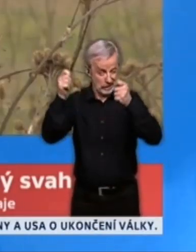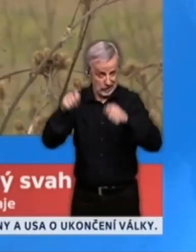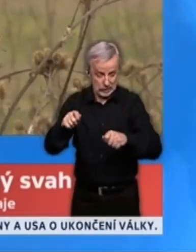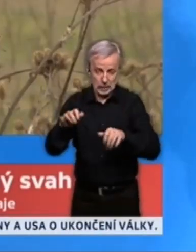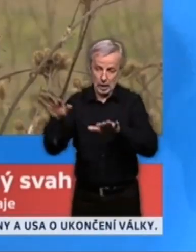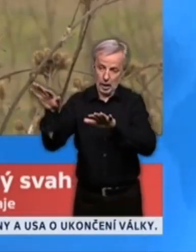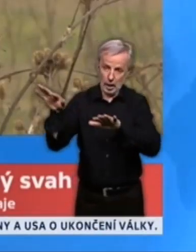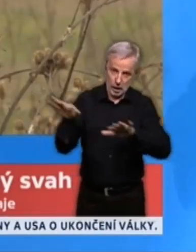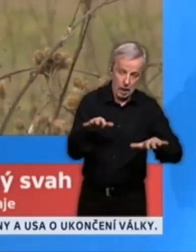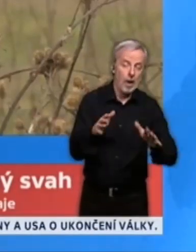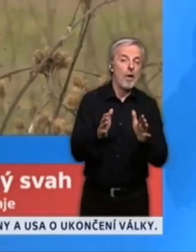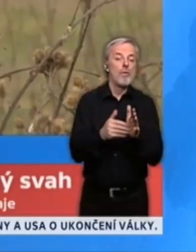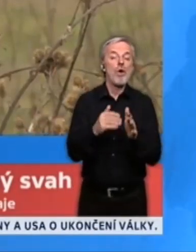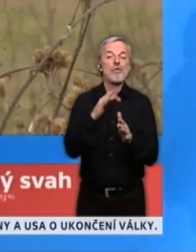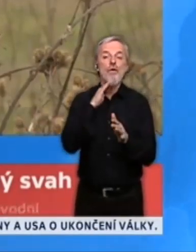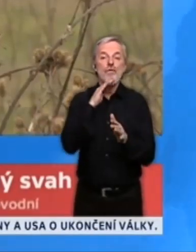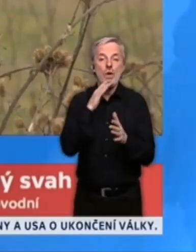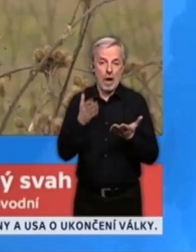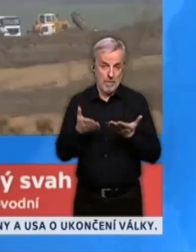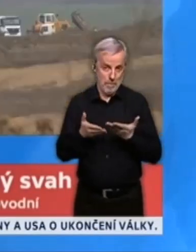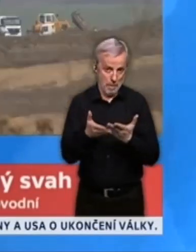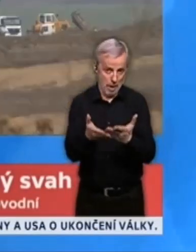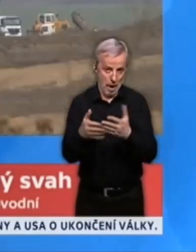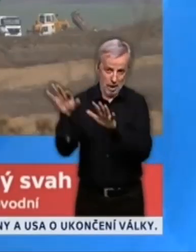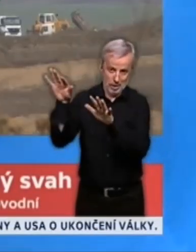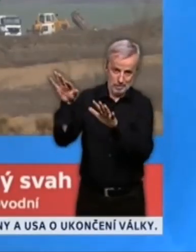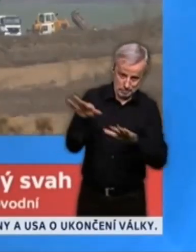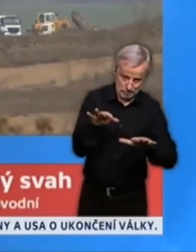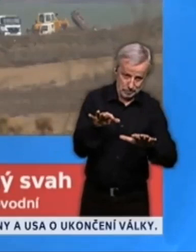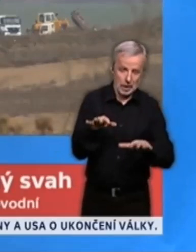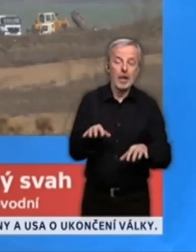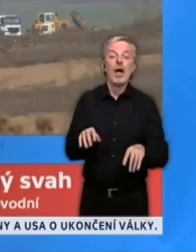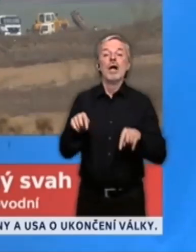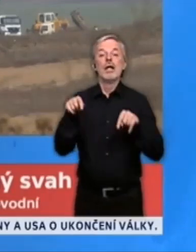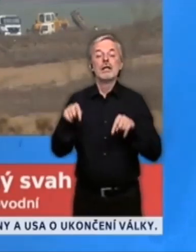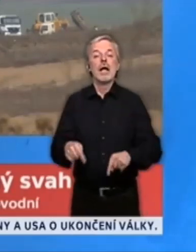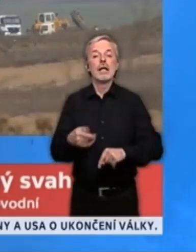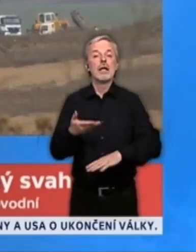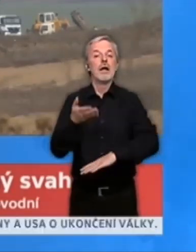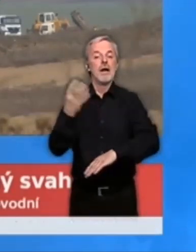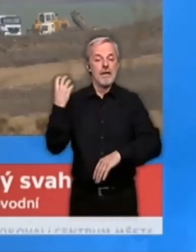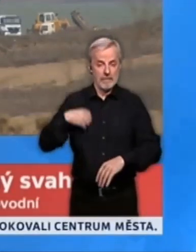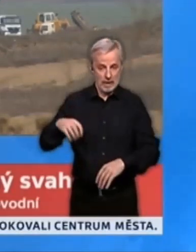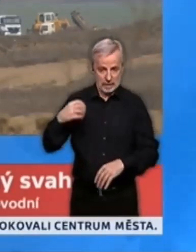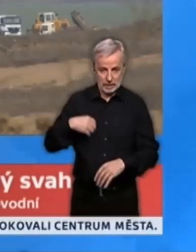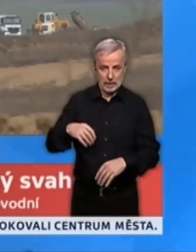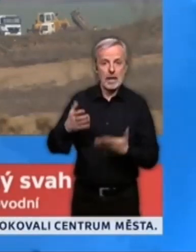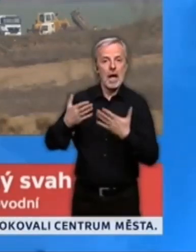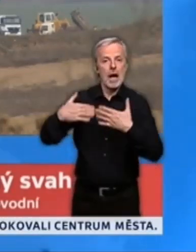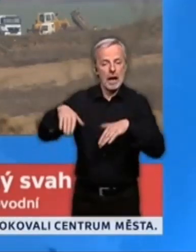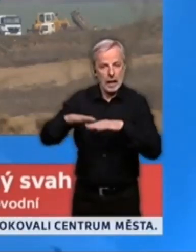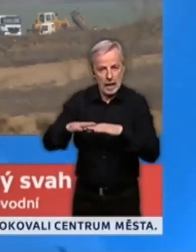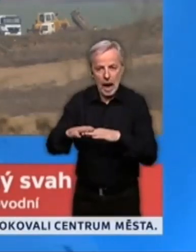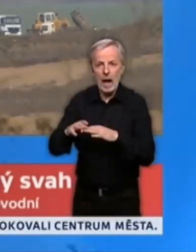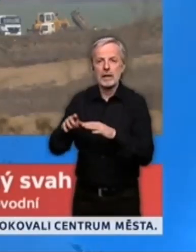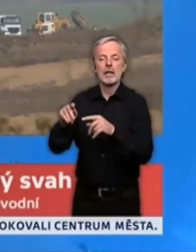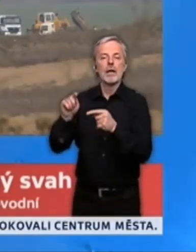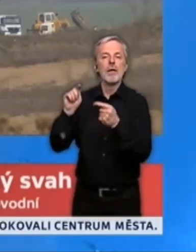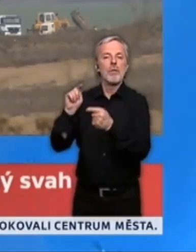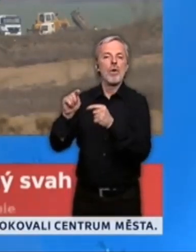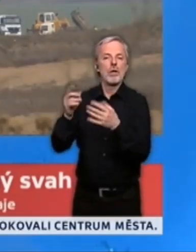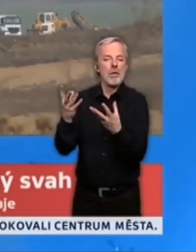Voda by ho totiž urychlila. Teď tedy poldr obec chrání před bahnem z polí,